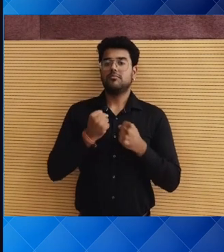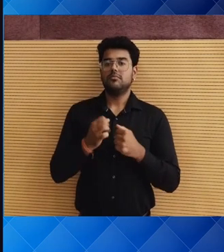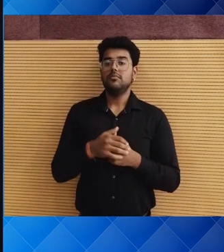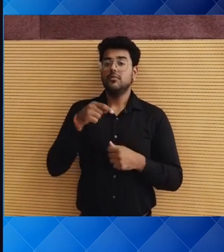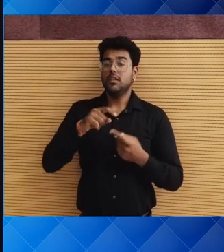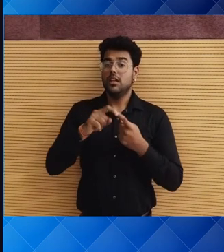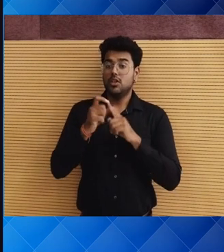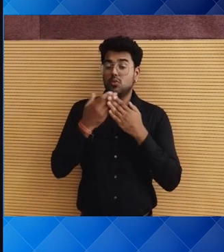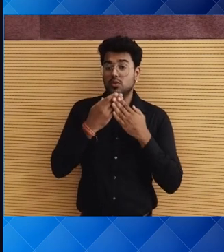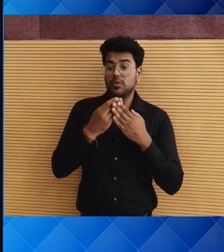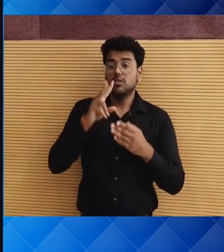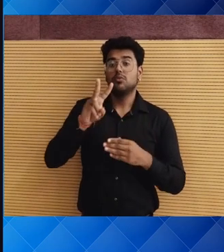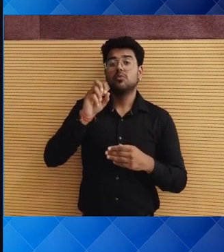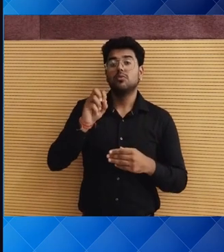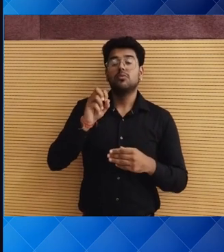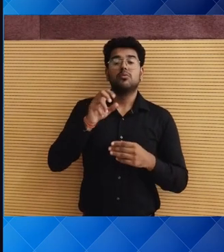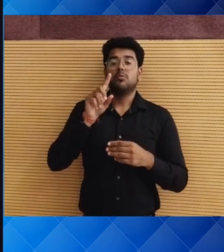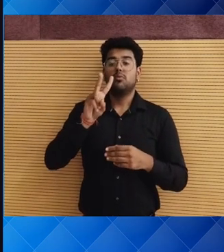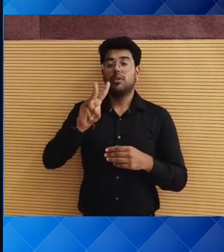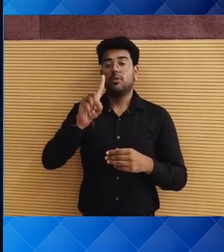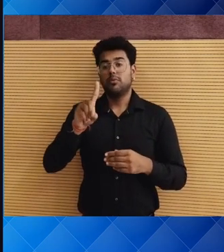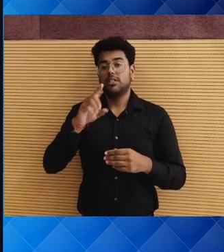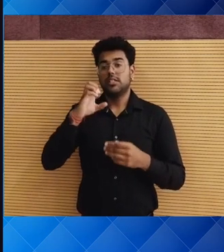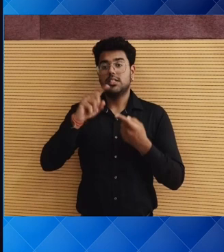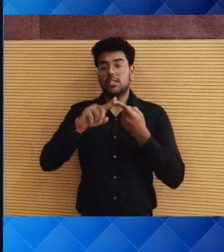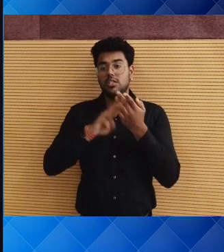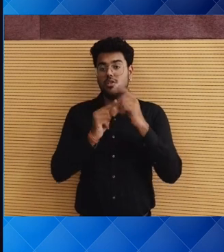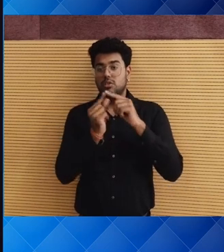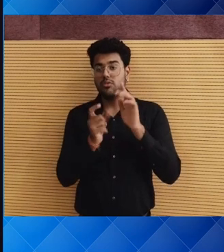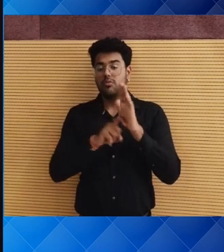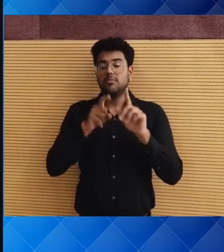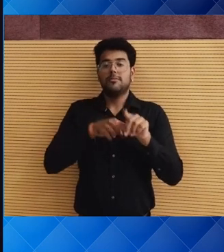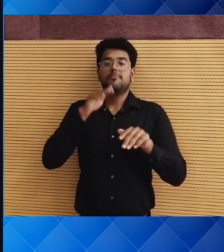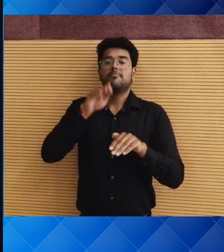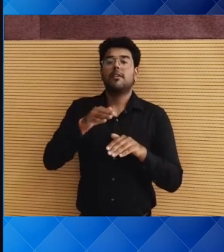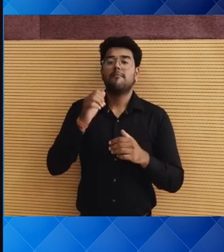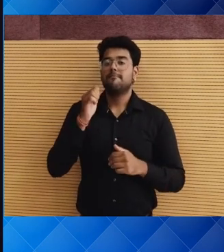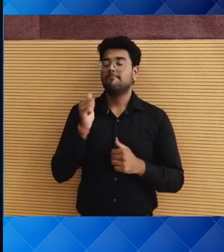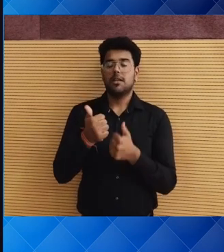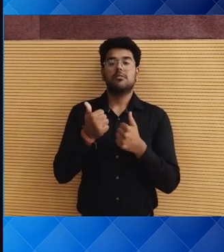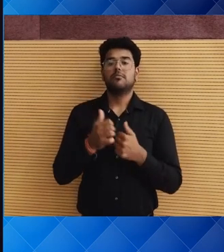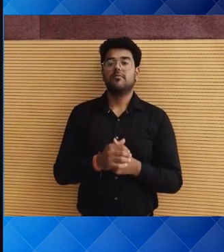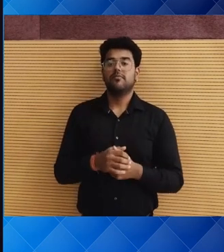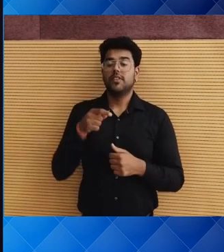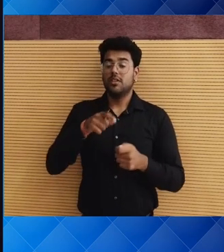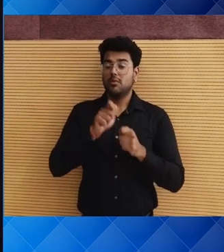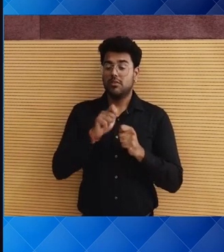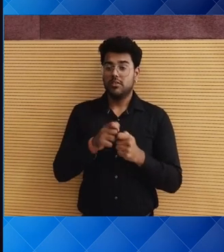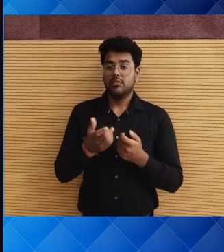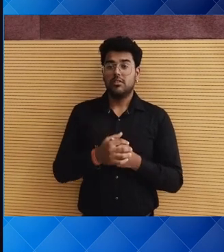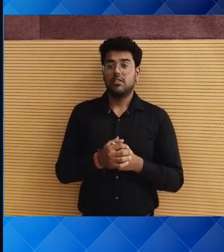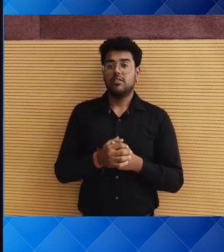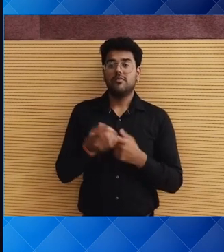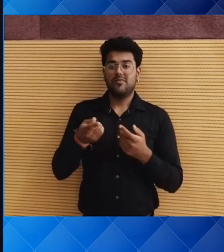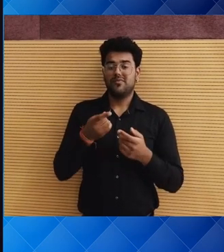पुनः 21वीं सदी में उस दिशा में एक बहुत बड़ा कदम होगा, इसीलिए इस काम को